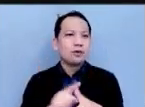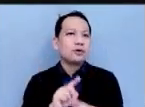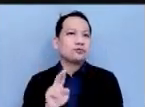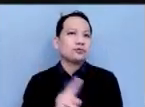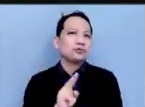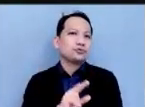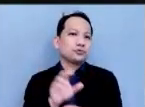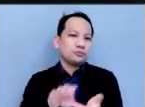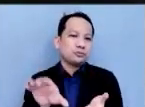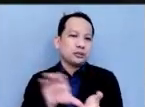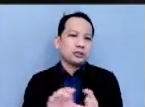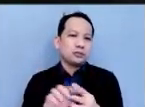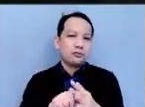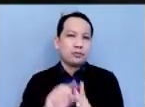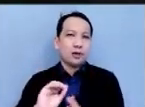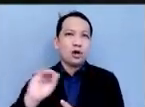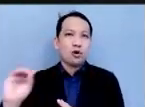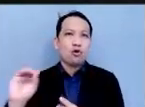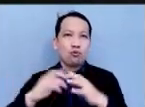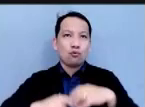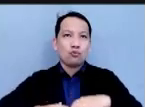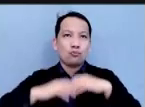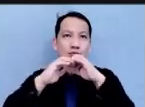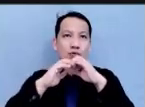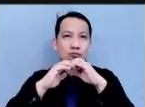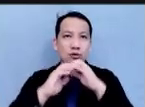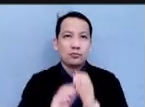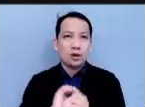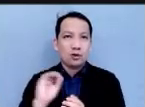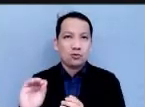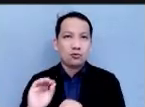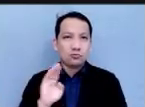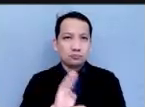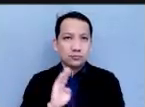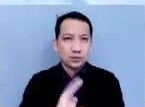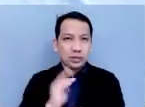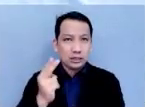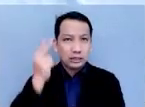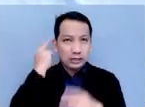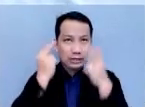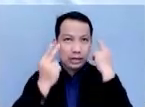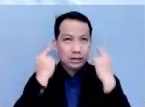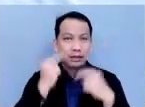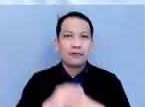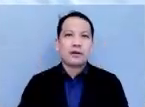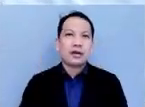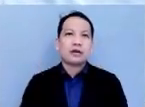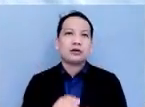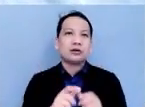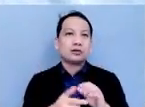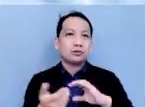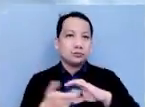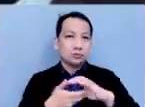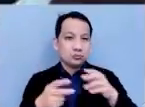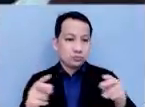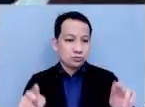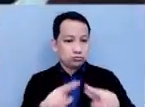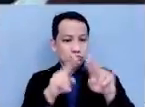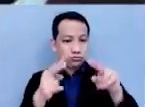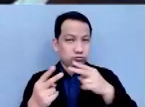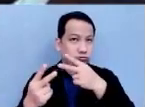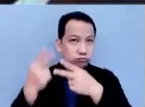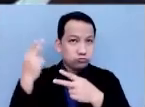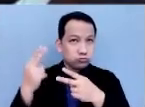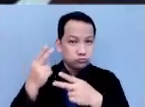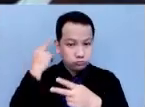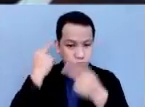puhunan para simulan ang kanyang inaasam na sariling negosyong barbershop. Sa bawat suklay at gupit ni Jake,